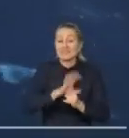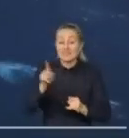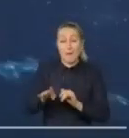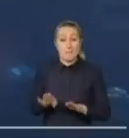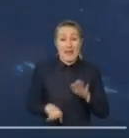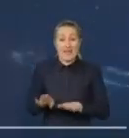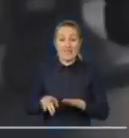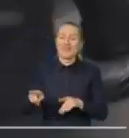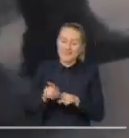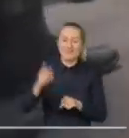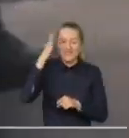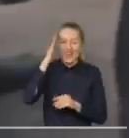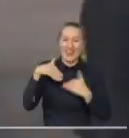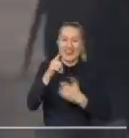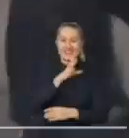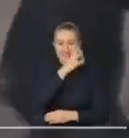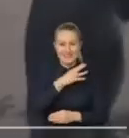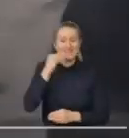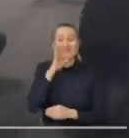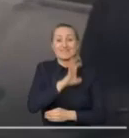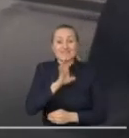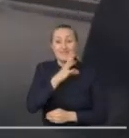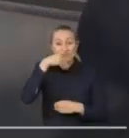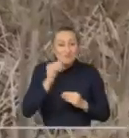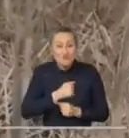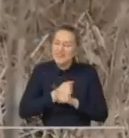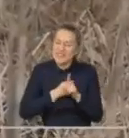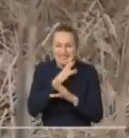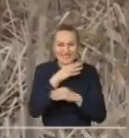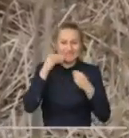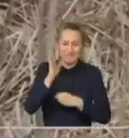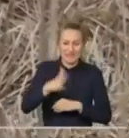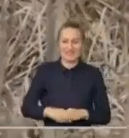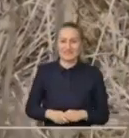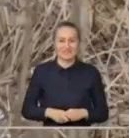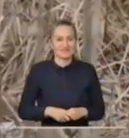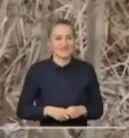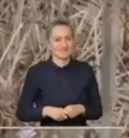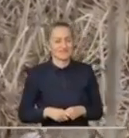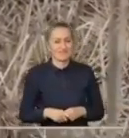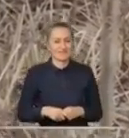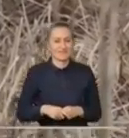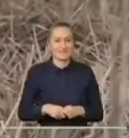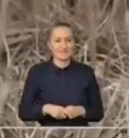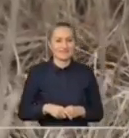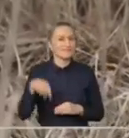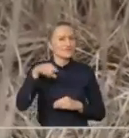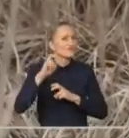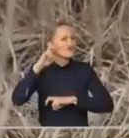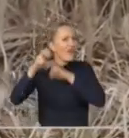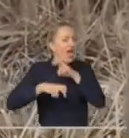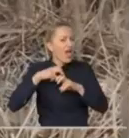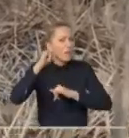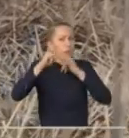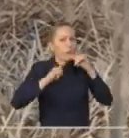pingwiny potrafią poprawić humor nawet największemu smutasowi. Tych dźwięków nie da się pomylić